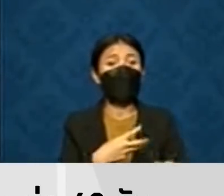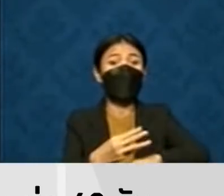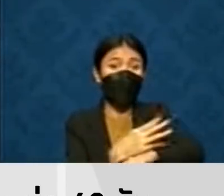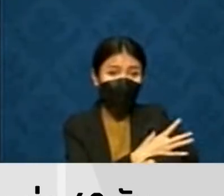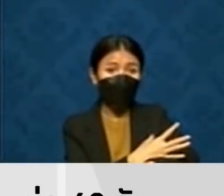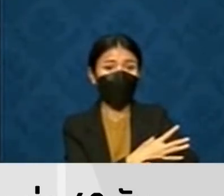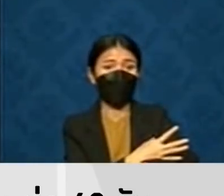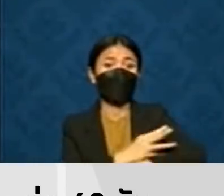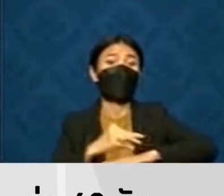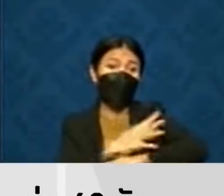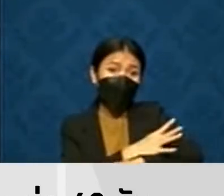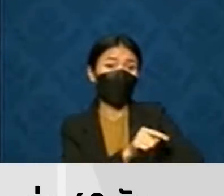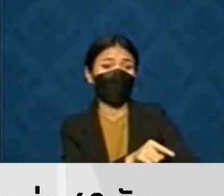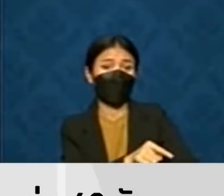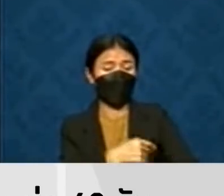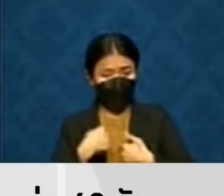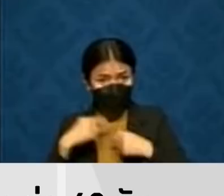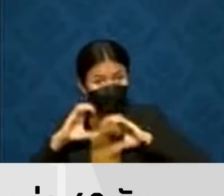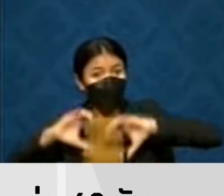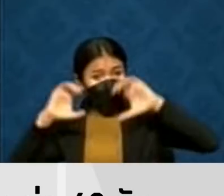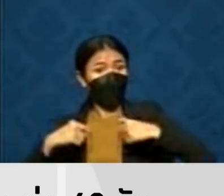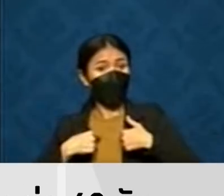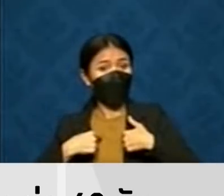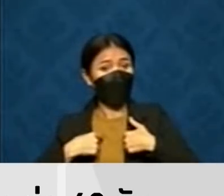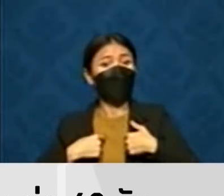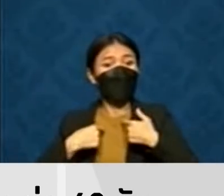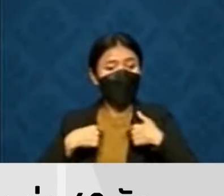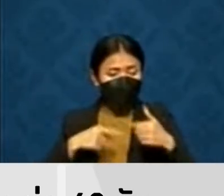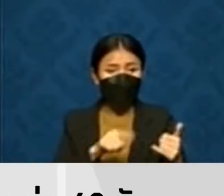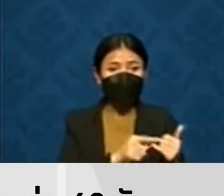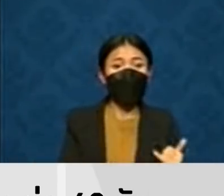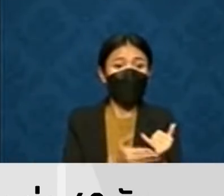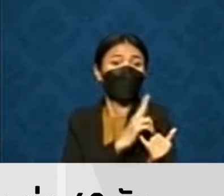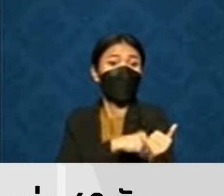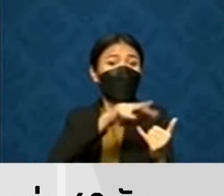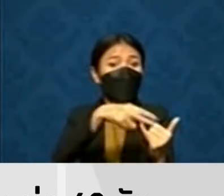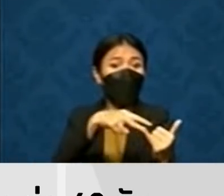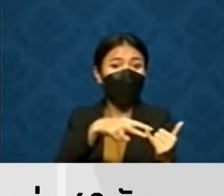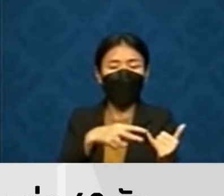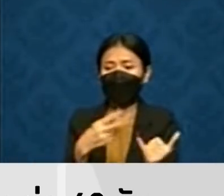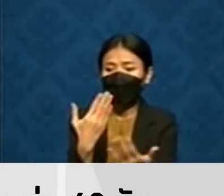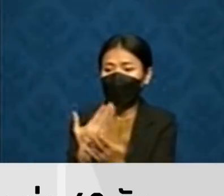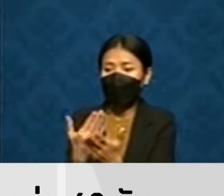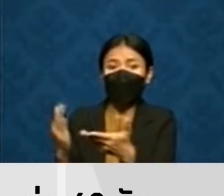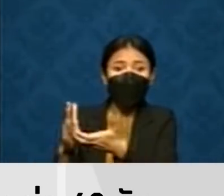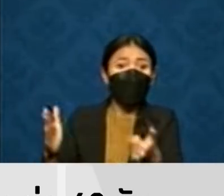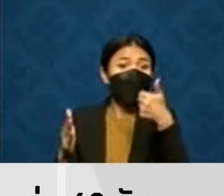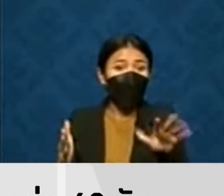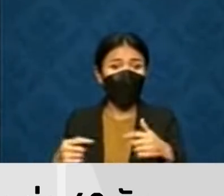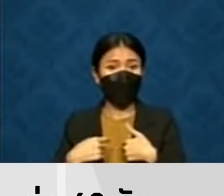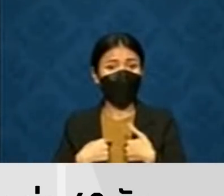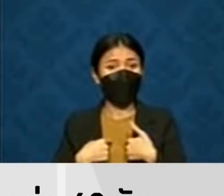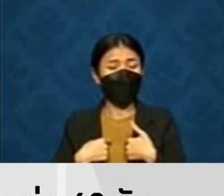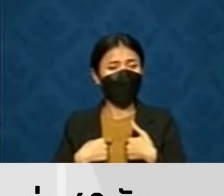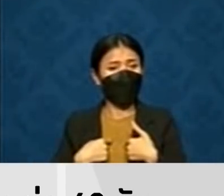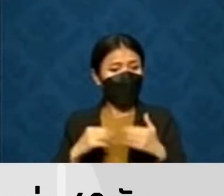ะฮะก็ไม่สามารถเบิกค่ารักษาจากราชการได้นะคะนี่คือสิ่งที่